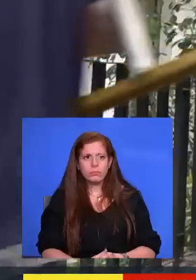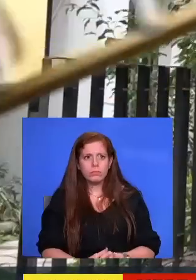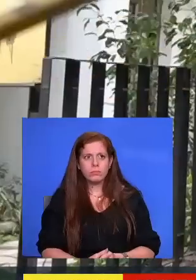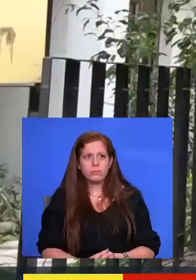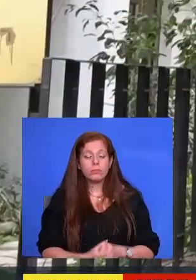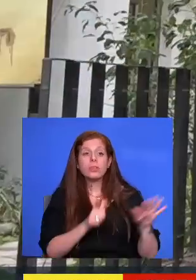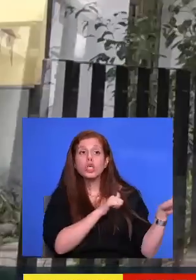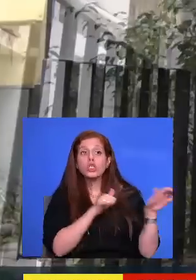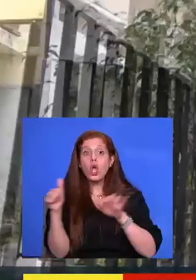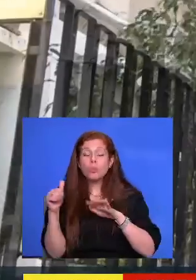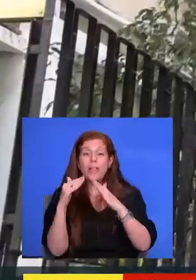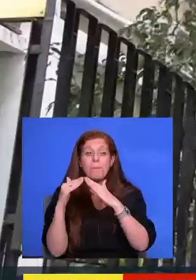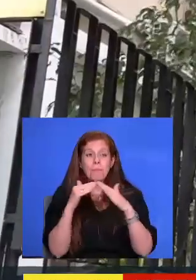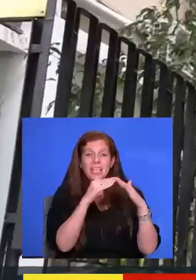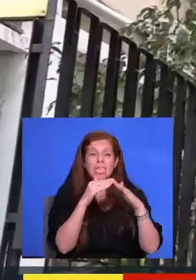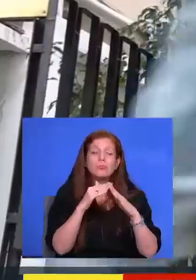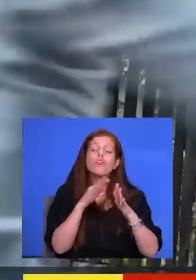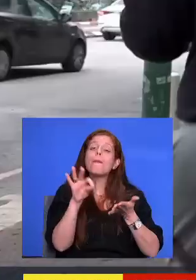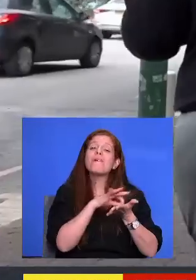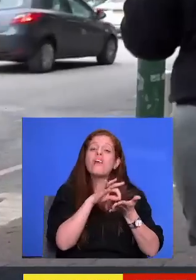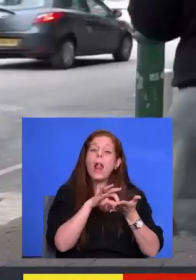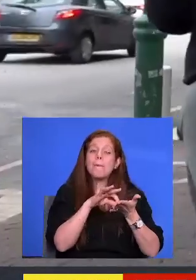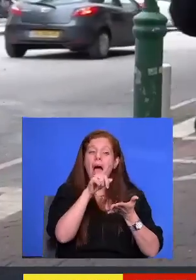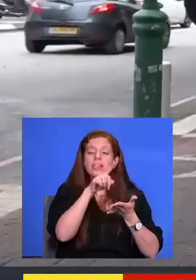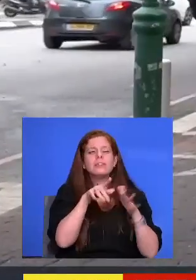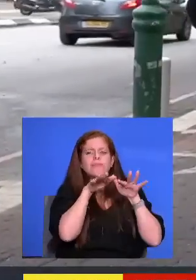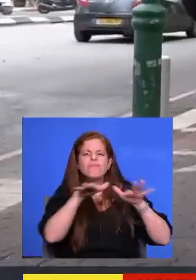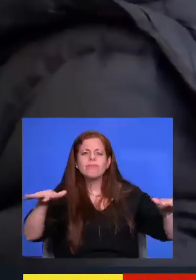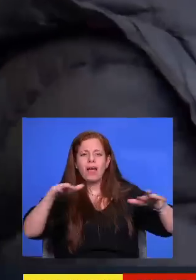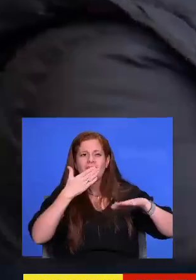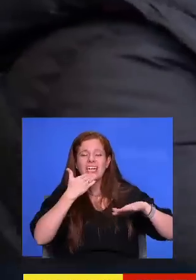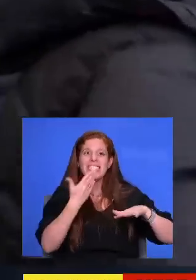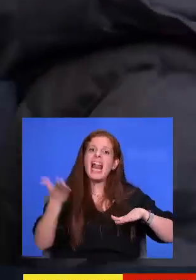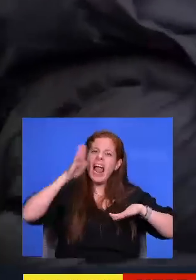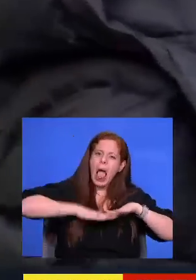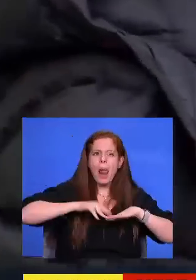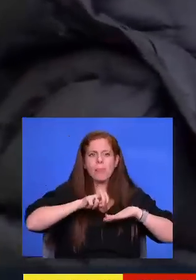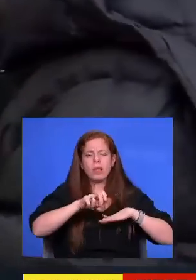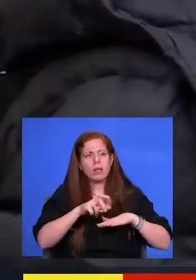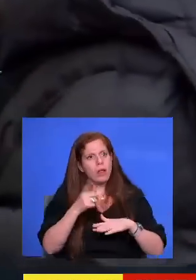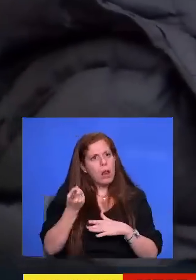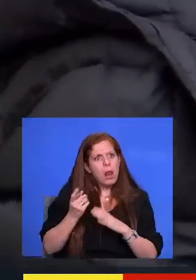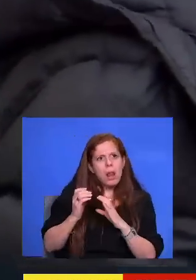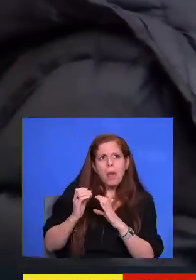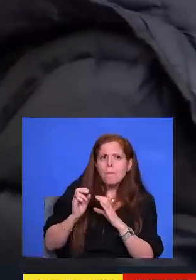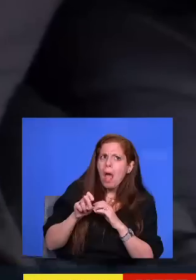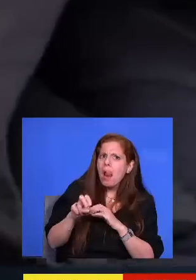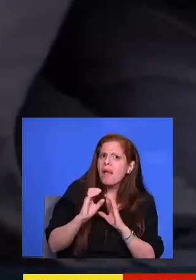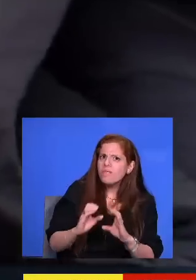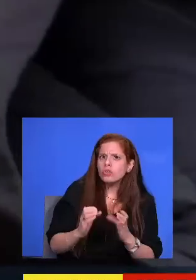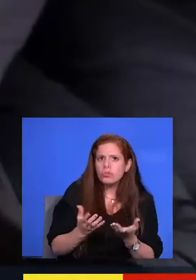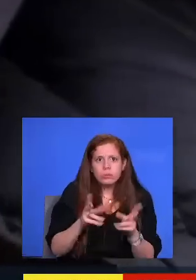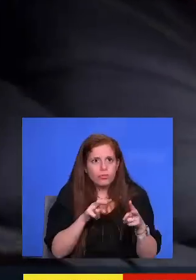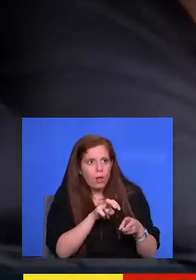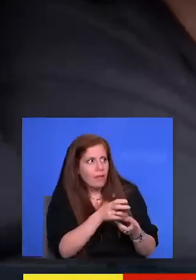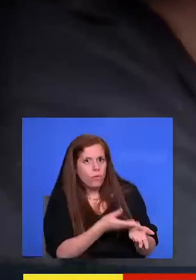שיש מאות ביטנים של מפעל הפיס פזורים ברחבי ישראל על המדרכה. למה אתם הולכים לכביש? כי אין איפה לעבור, זה